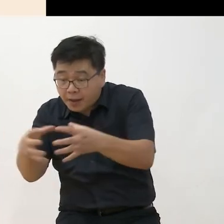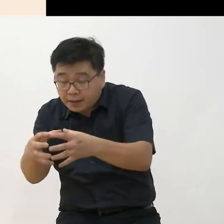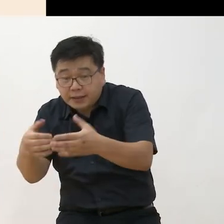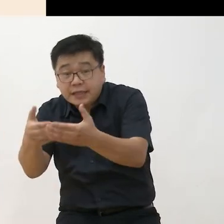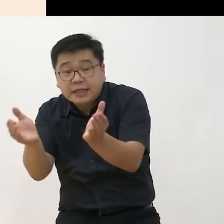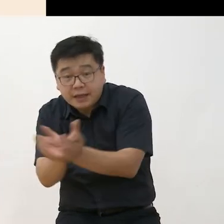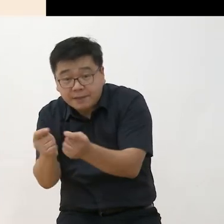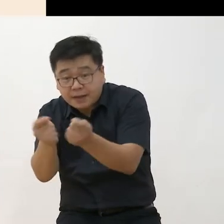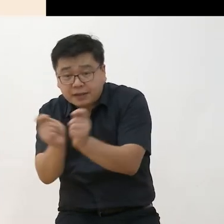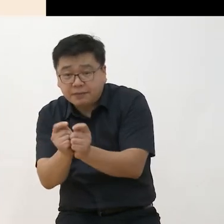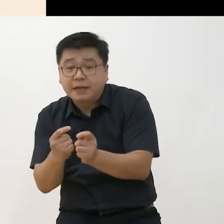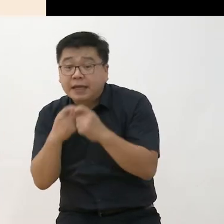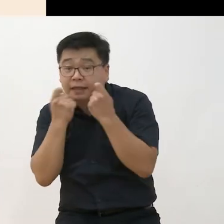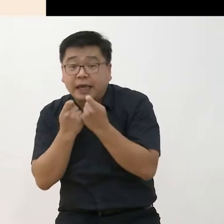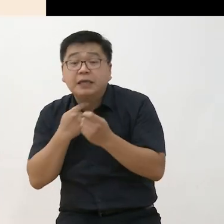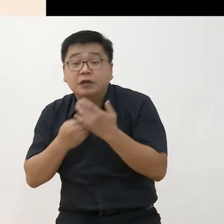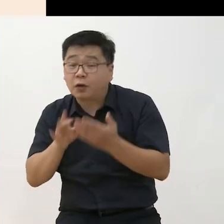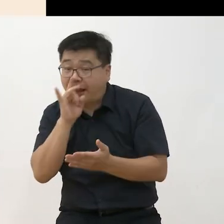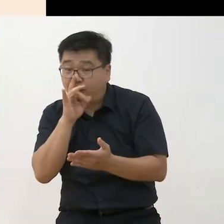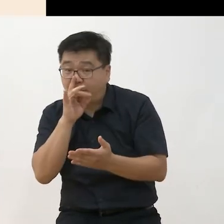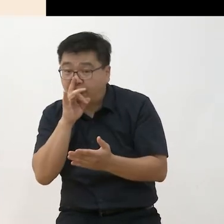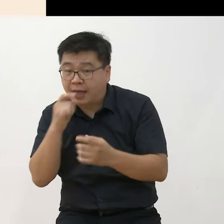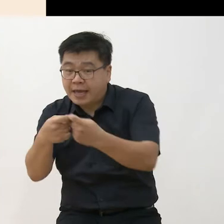해서 신청을 하셔야 합니다.